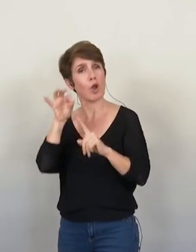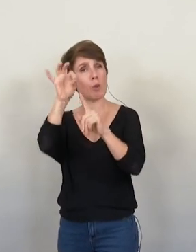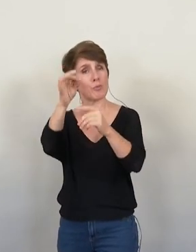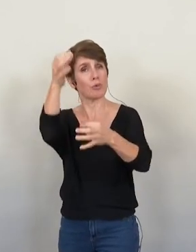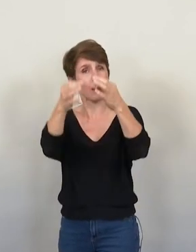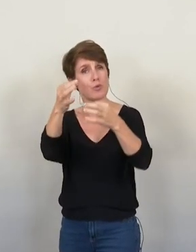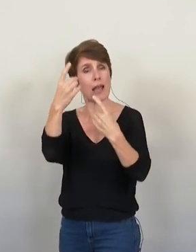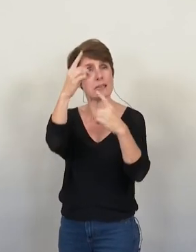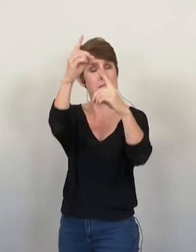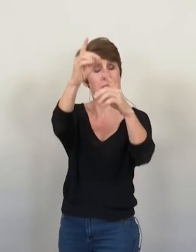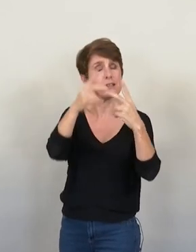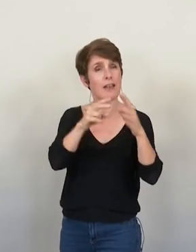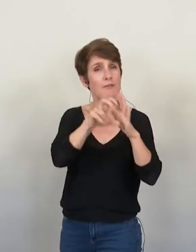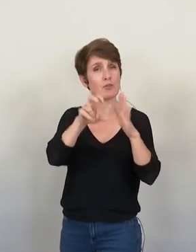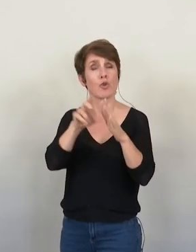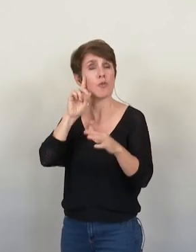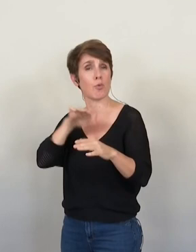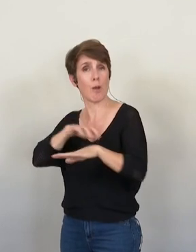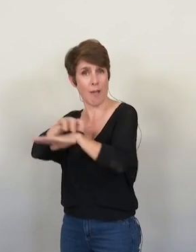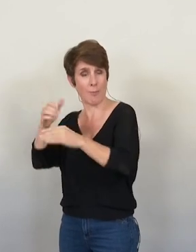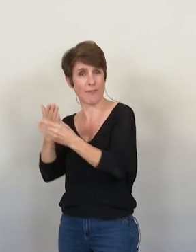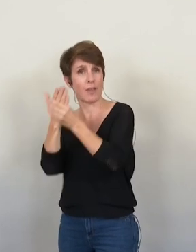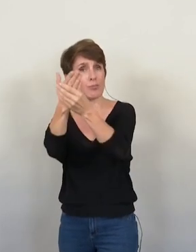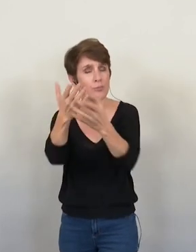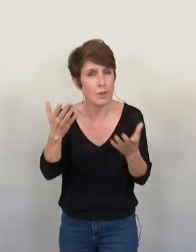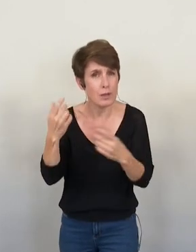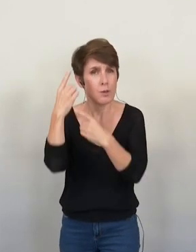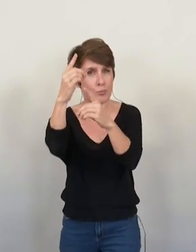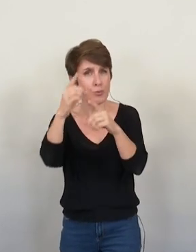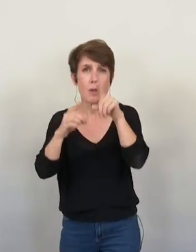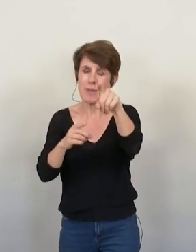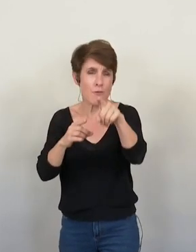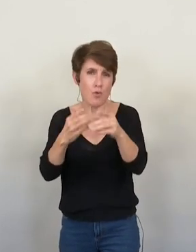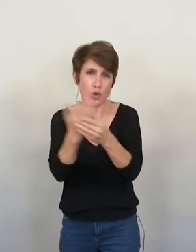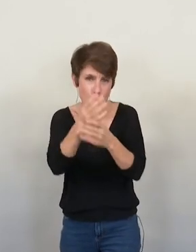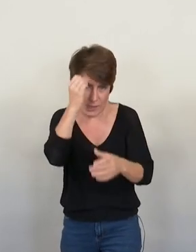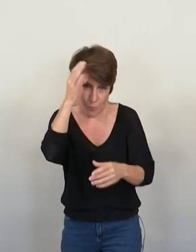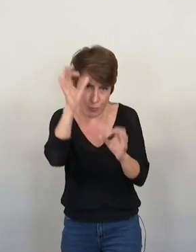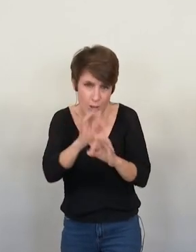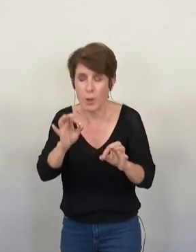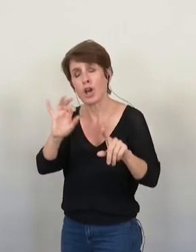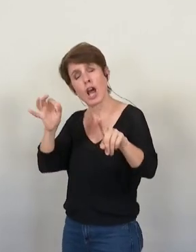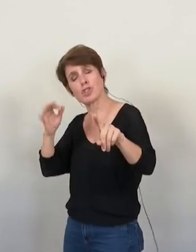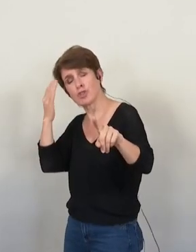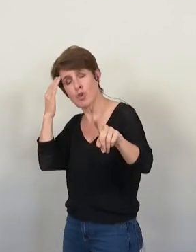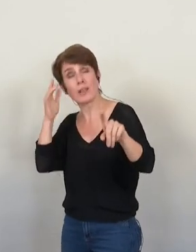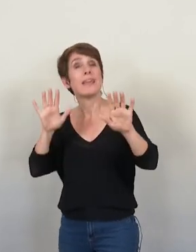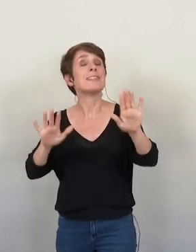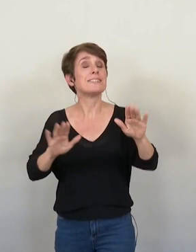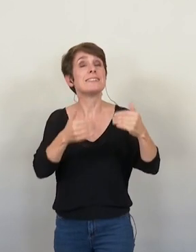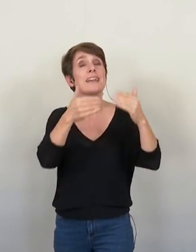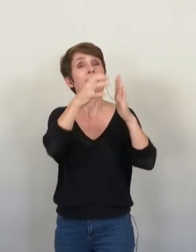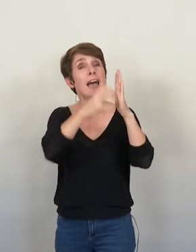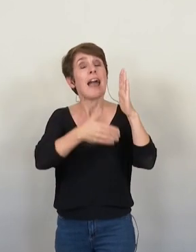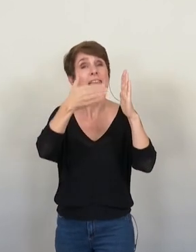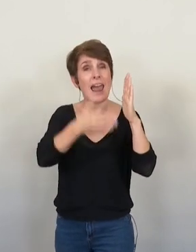fait légitime de poser la question sur quoi ça consiste mais je vois que vous ne maîtrisez pas le dossier l'arrêé l'arrêté dont on parle date parce que